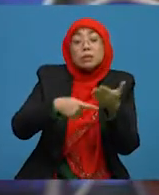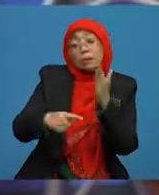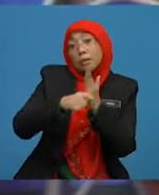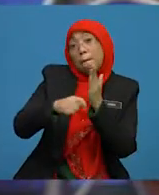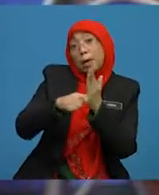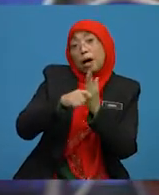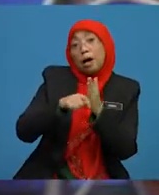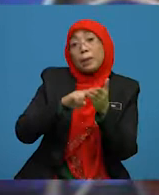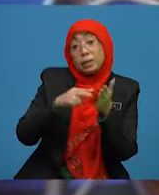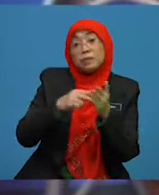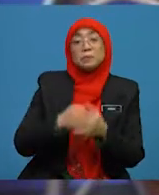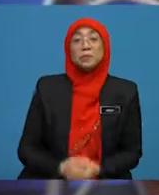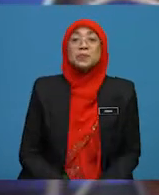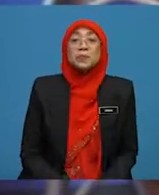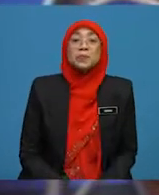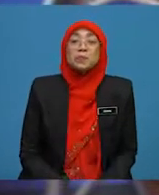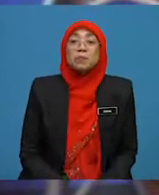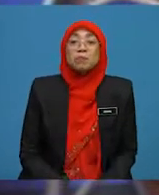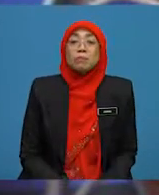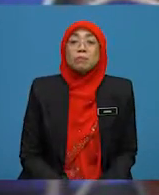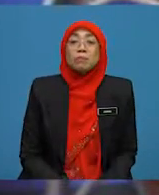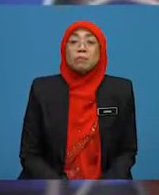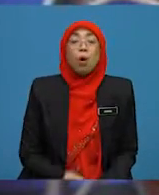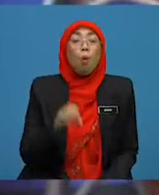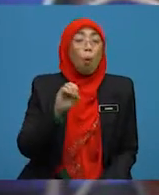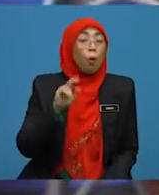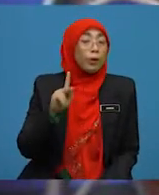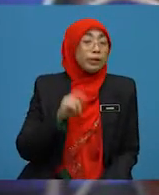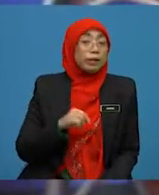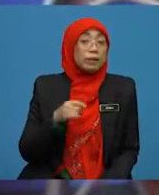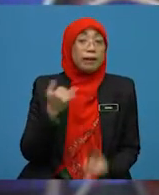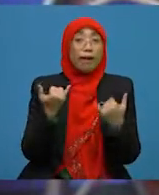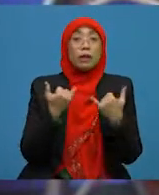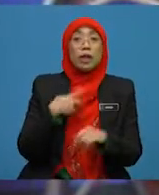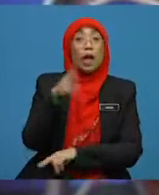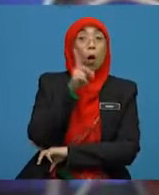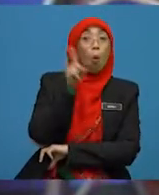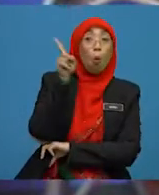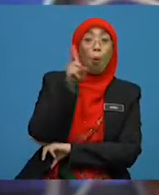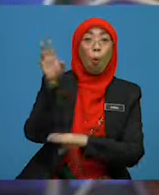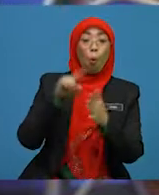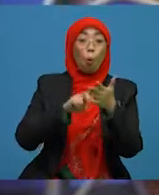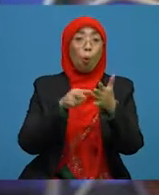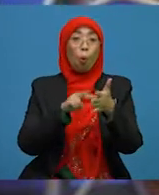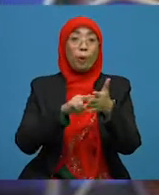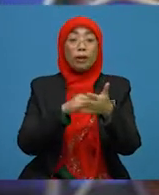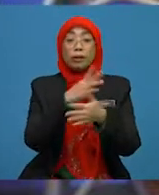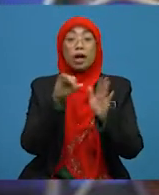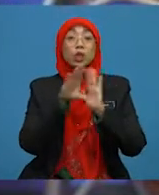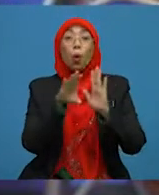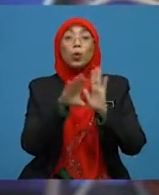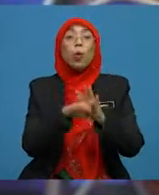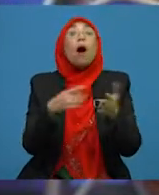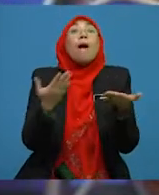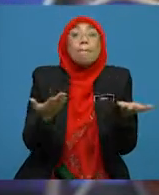Baiklah, sekarang cikgu akan memberikan beberapa contoh perkataan bagi menerangkan